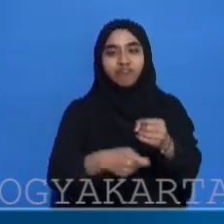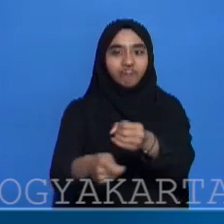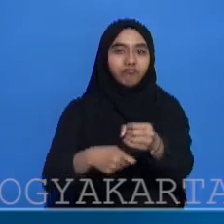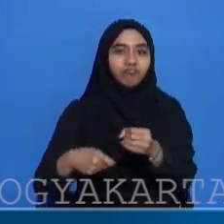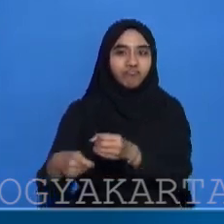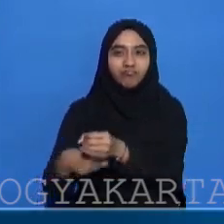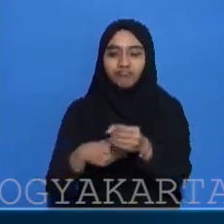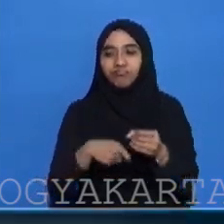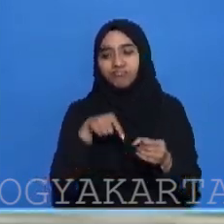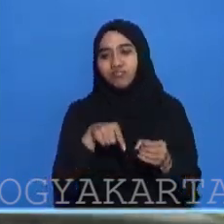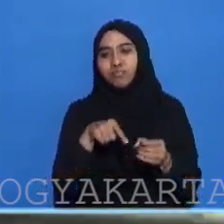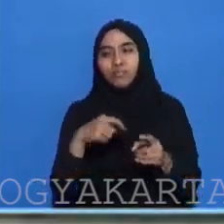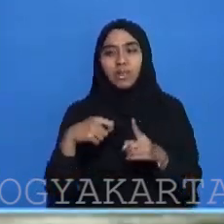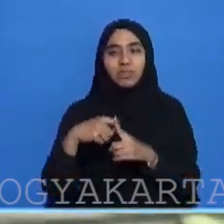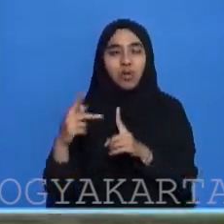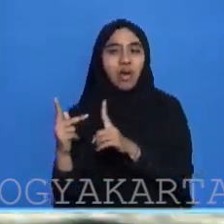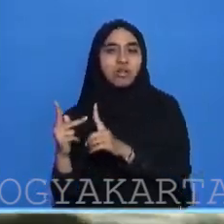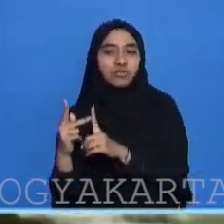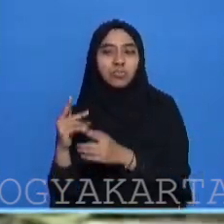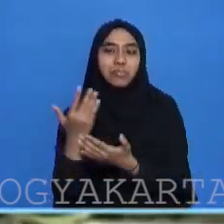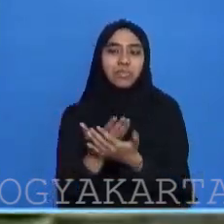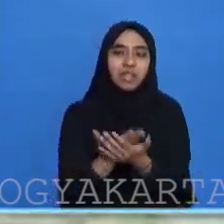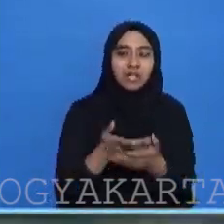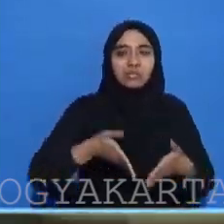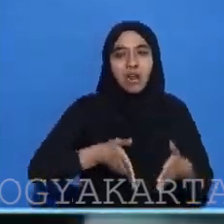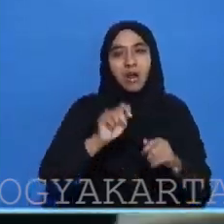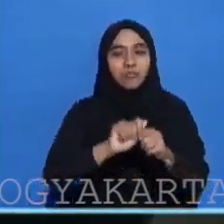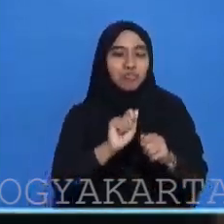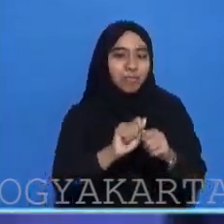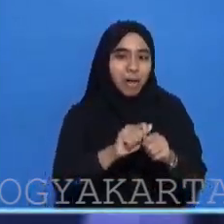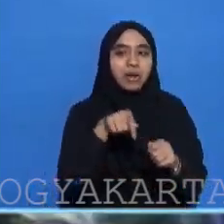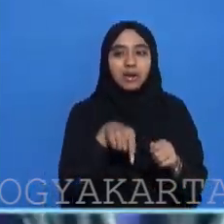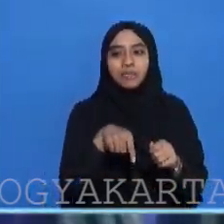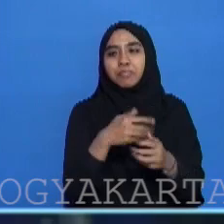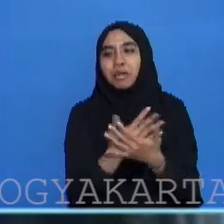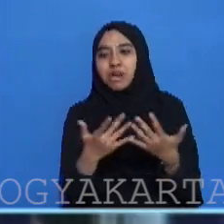pemerintah kelurahan kepuharjo untuk melakukan perbaikan meskipun dengan cara iuran